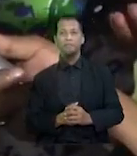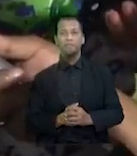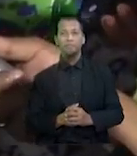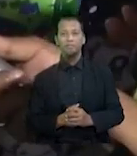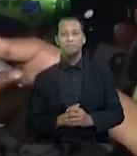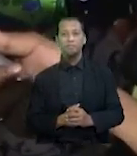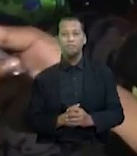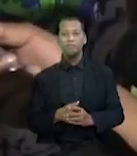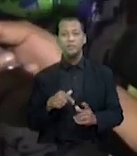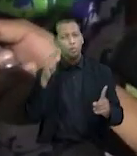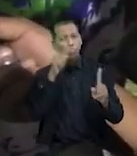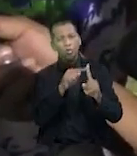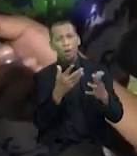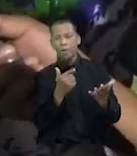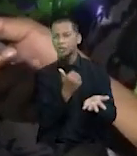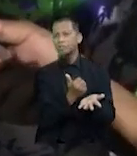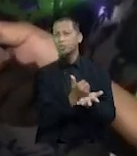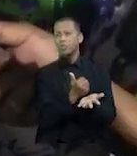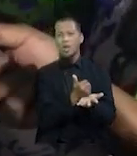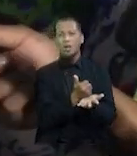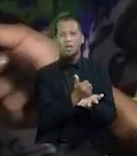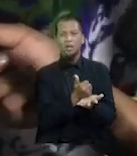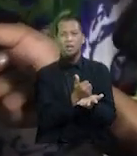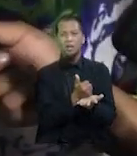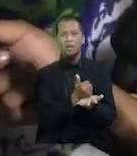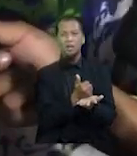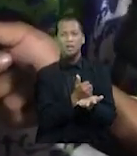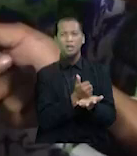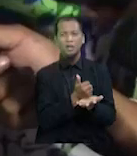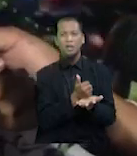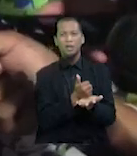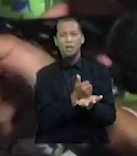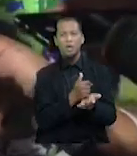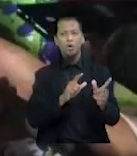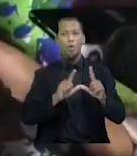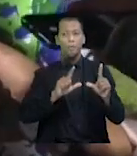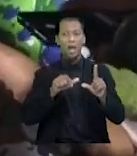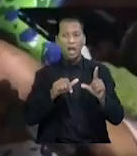keinginan beliau, apapun bisa terjadi di dunia, tetapi sepak bola